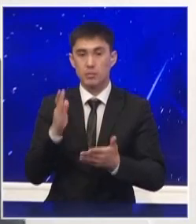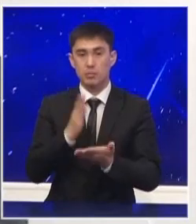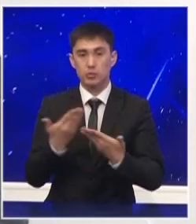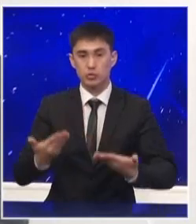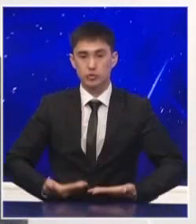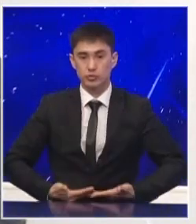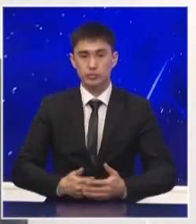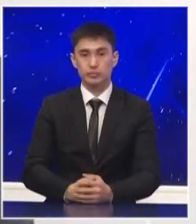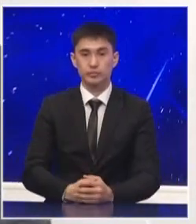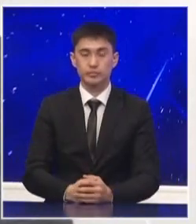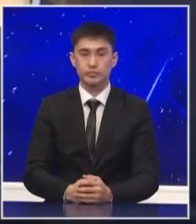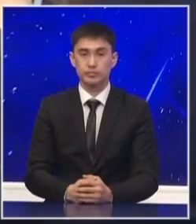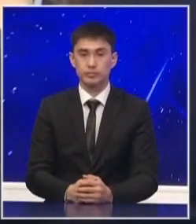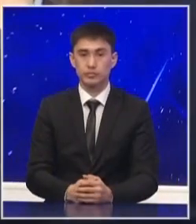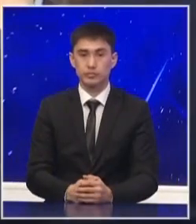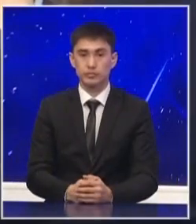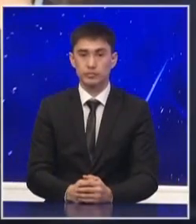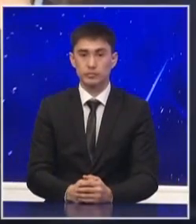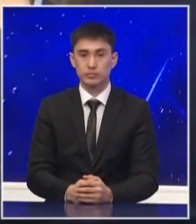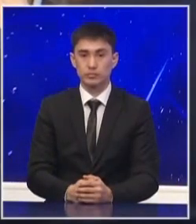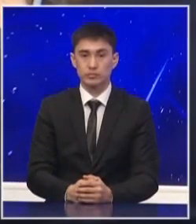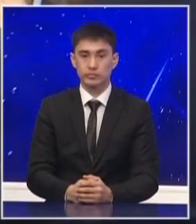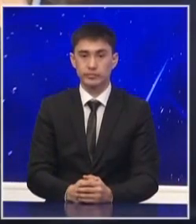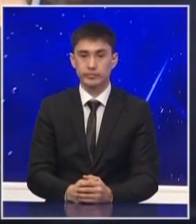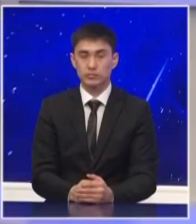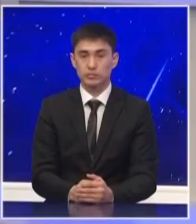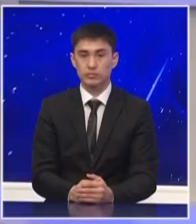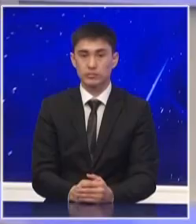Тынштай, Мадибай Осынып, жетісу телеарнасы, Ақсу ауданынан.